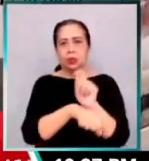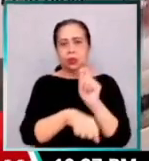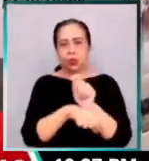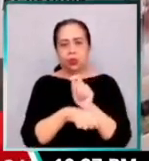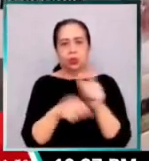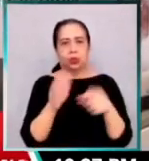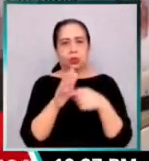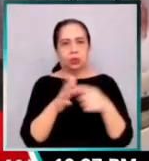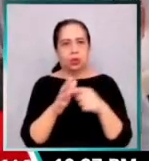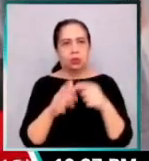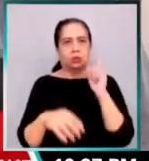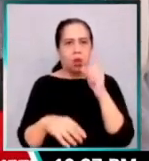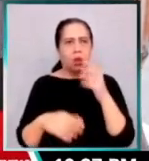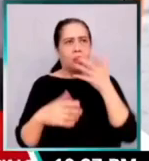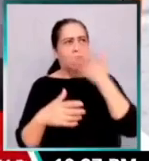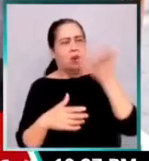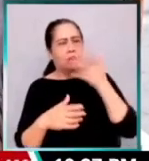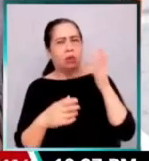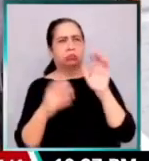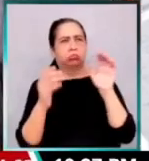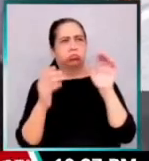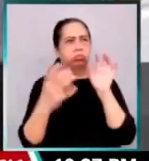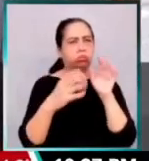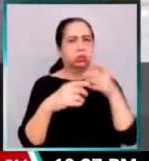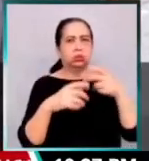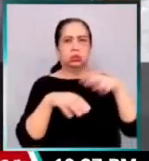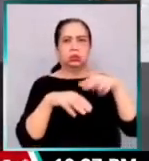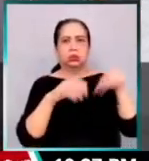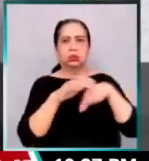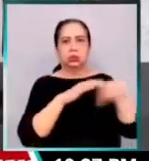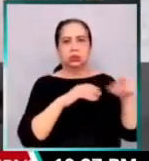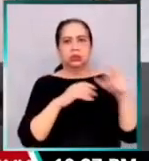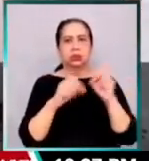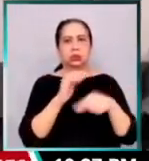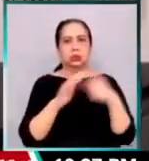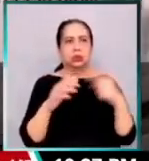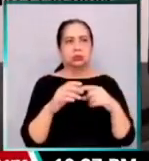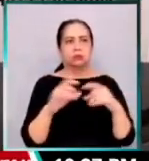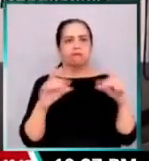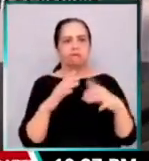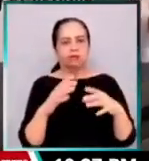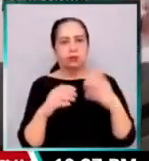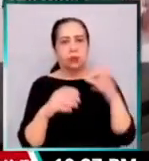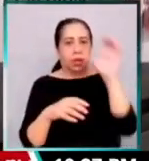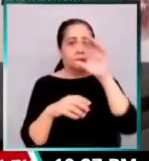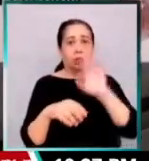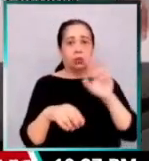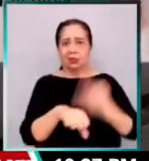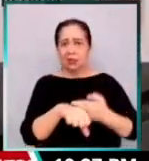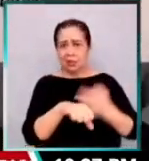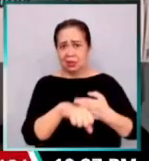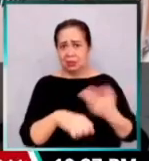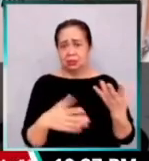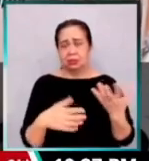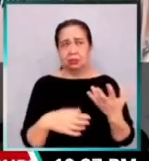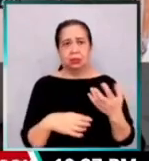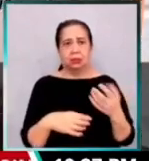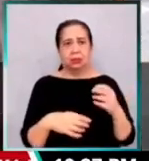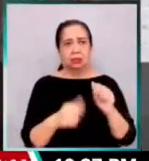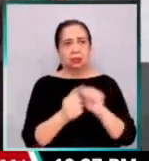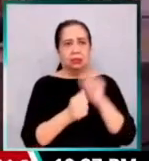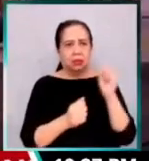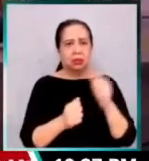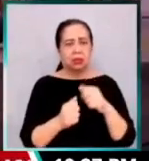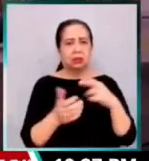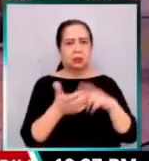lang talo ka minsan kasi pagka kakasating kami, dadampot sila ng bato, lalayo, akmang babatuhin yung